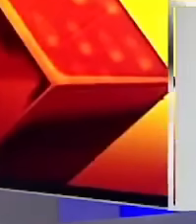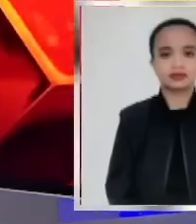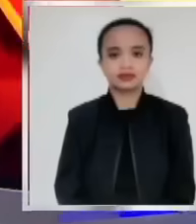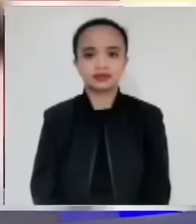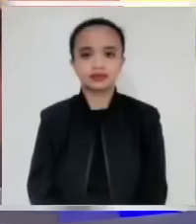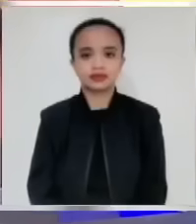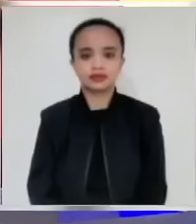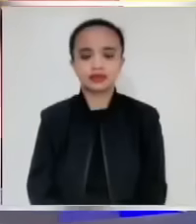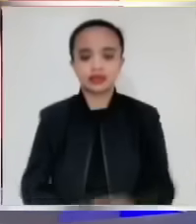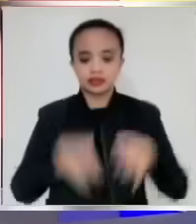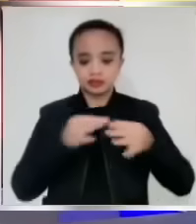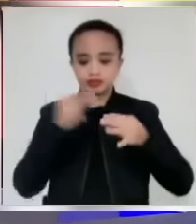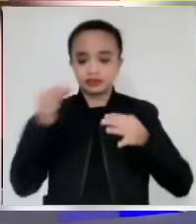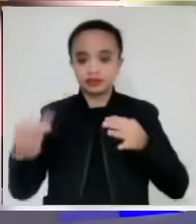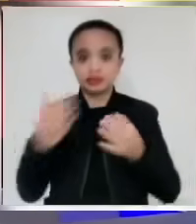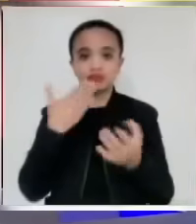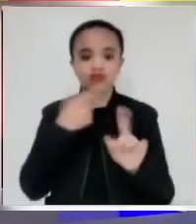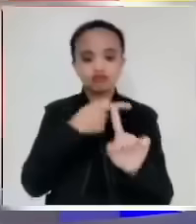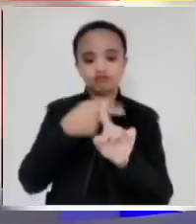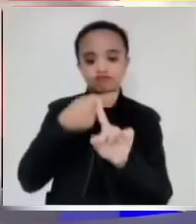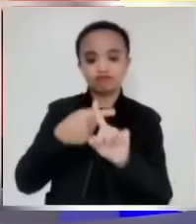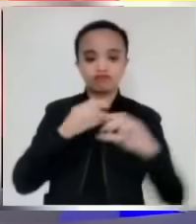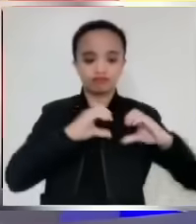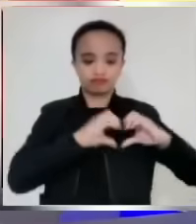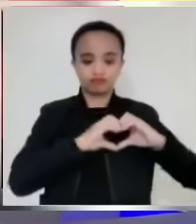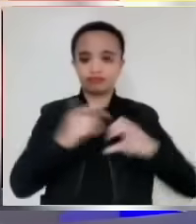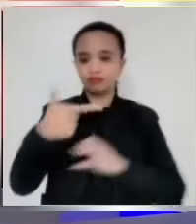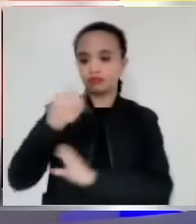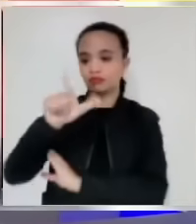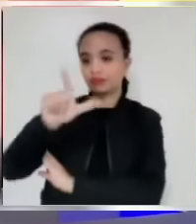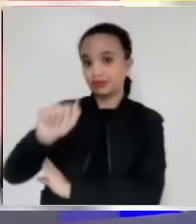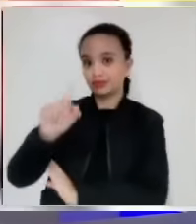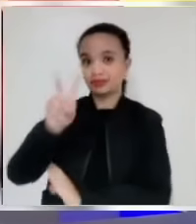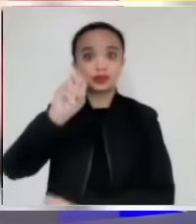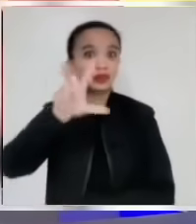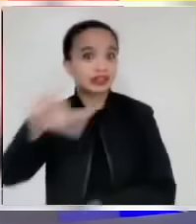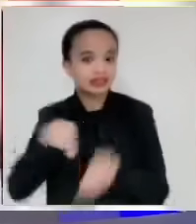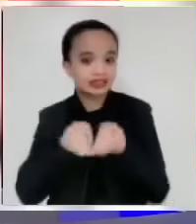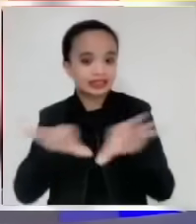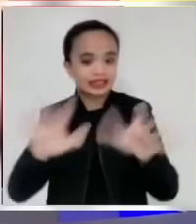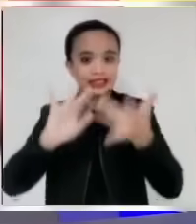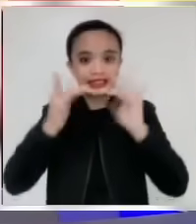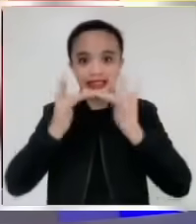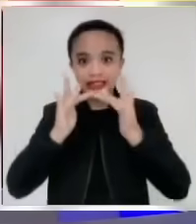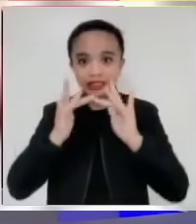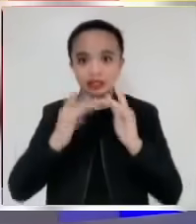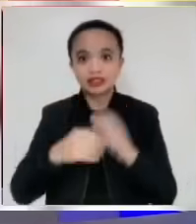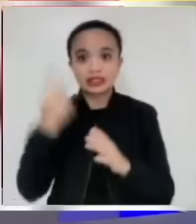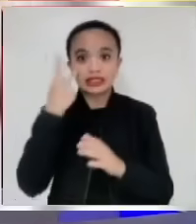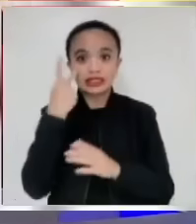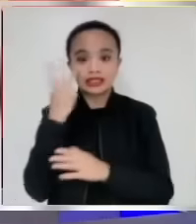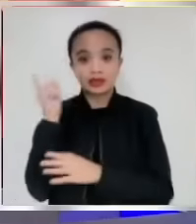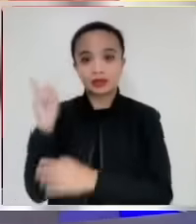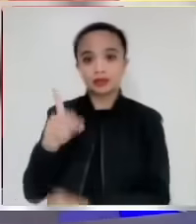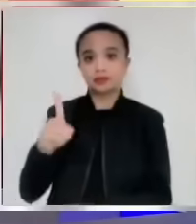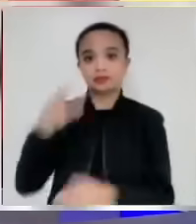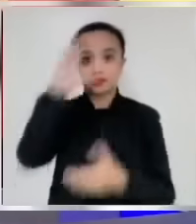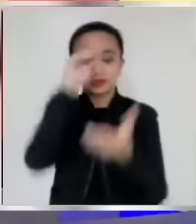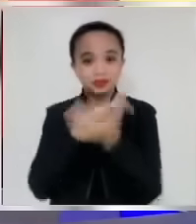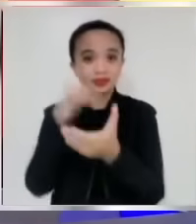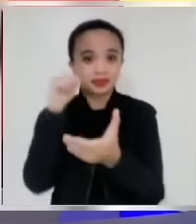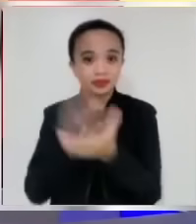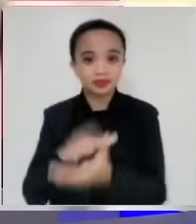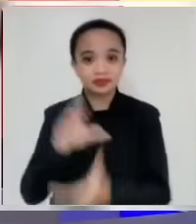Extended ang good vibes na hatid ng GMA Gala 2023 online. From besohan in one frame ng DongYan, DenJen at BeaDom